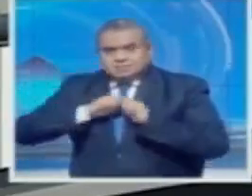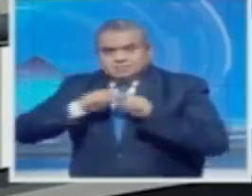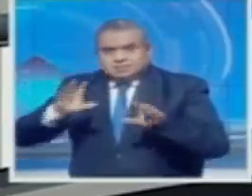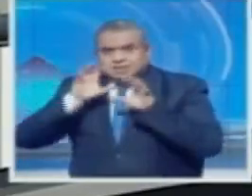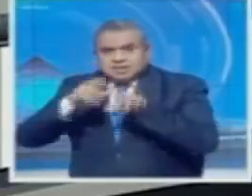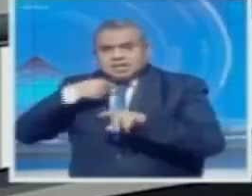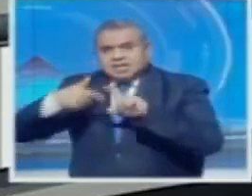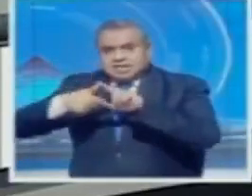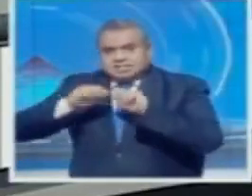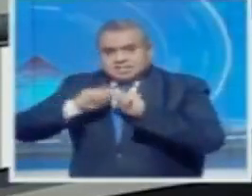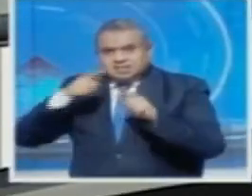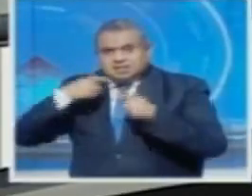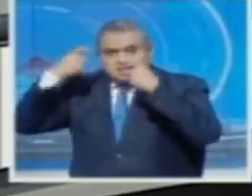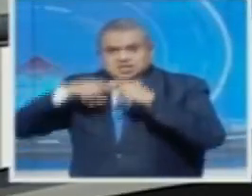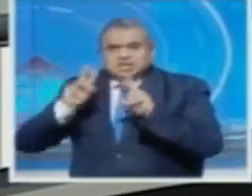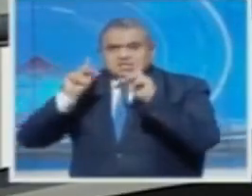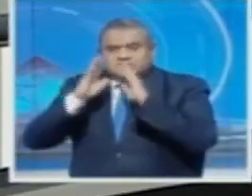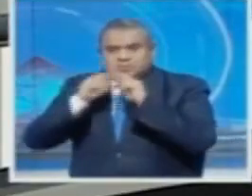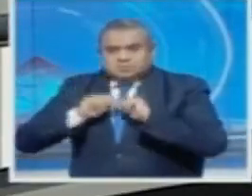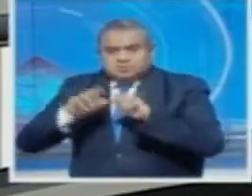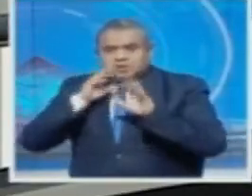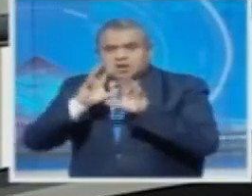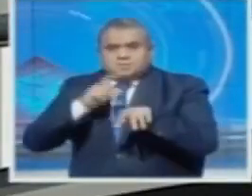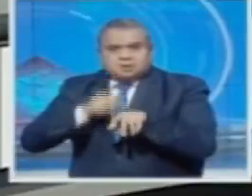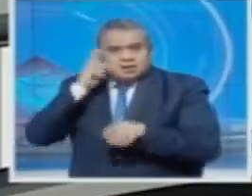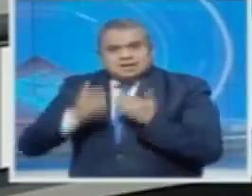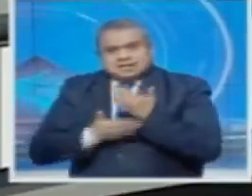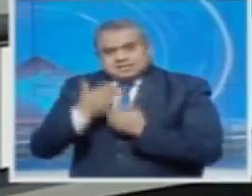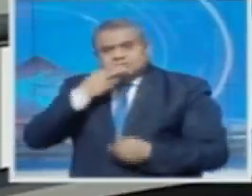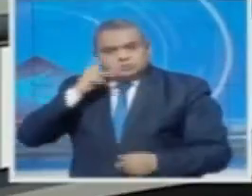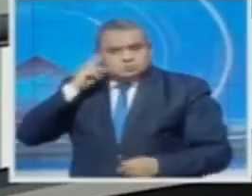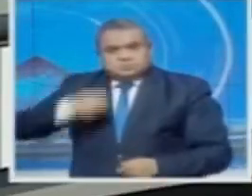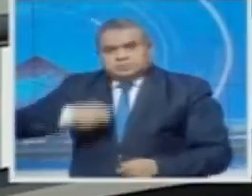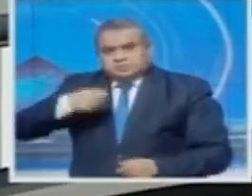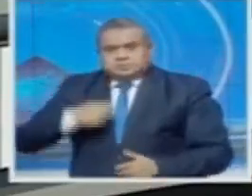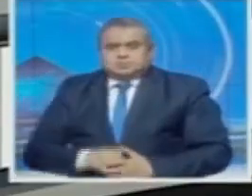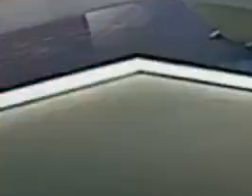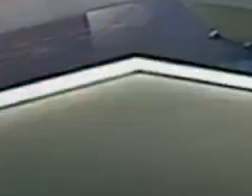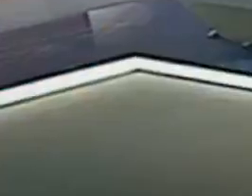قناة النيل للأخبار والفضائية المصرية مع نشرة إخبارية جديدة. في أمان الله.